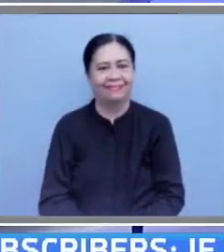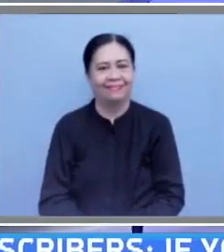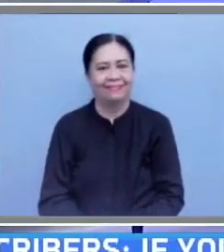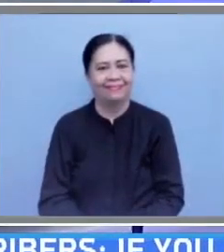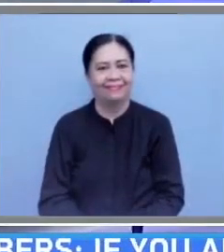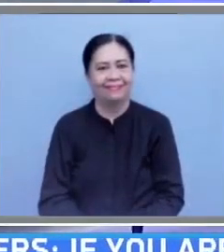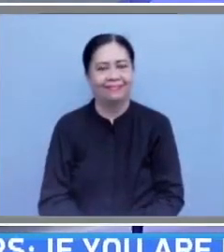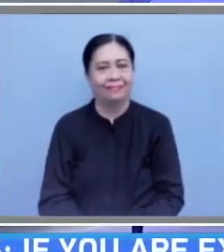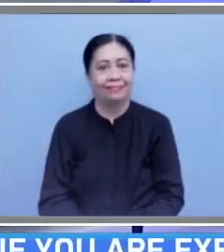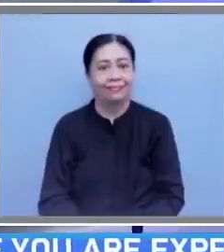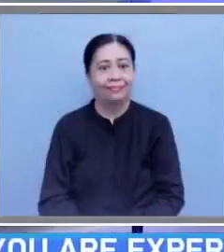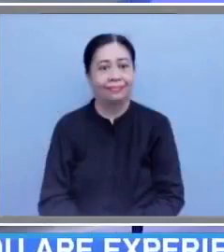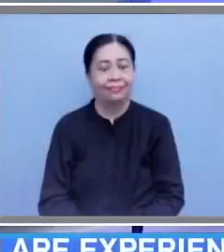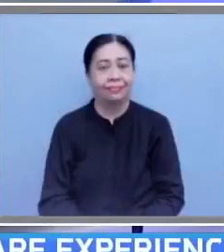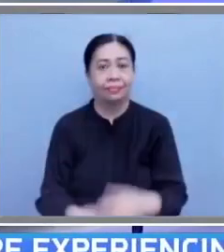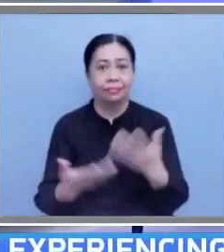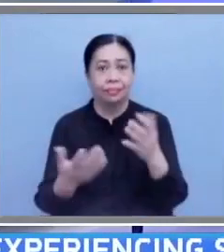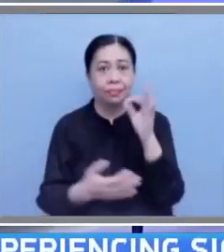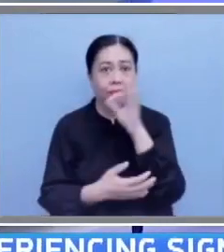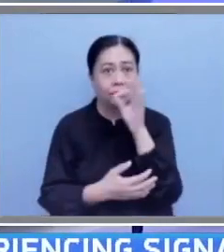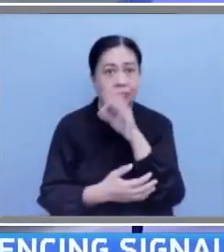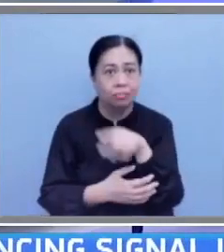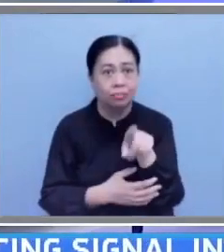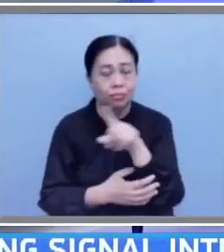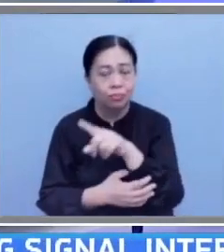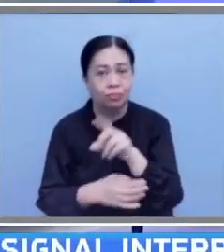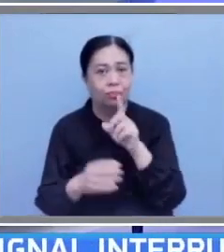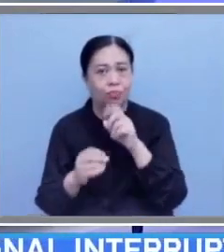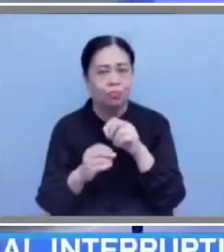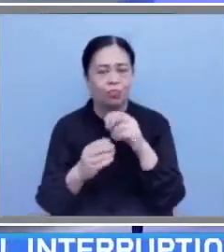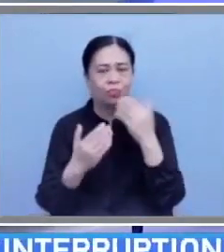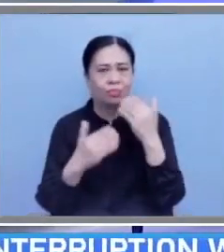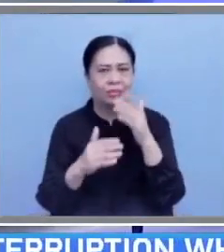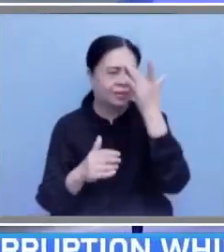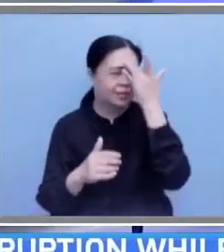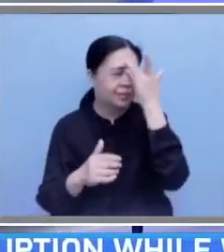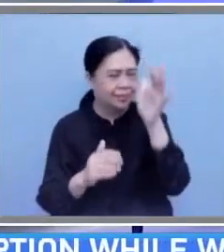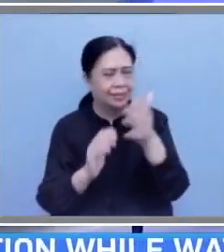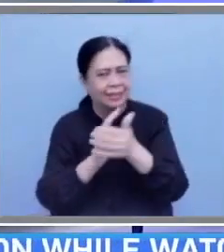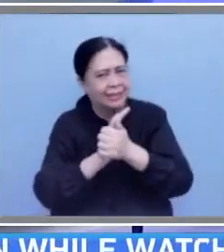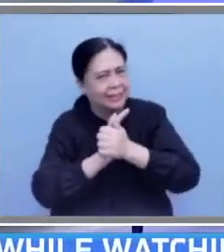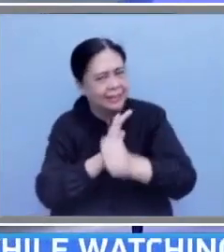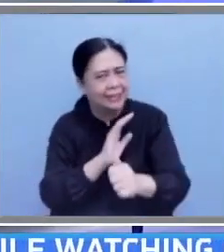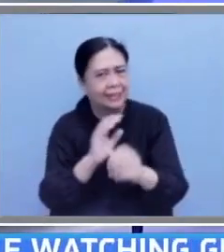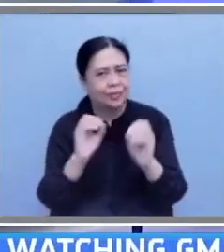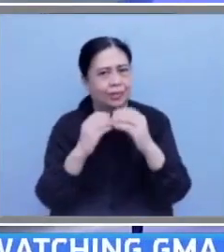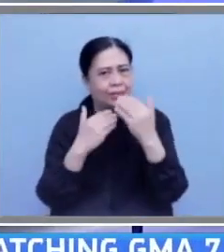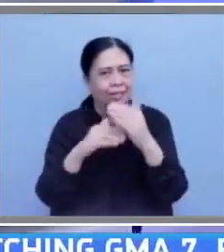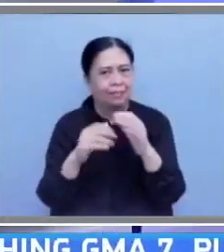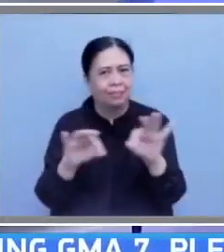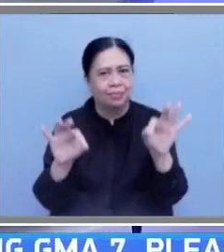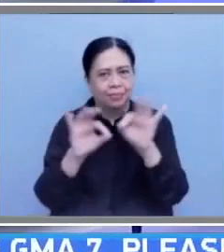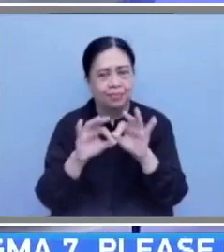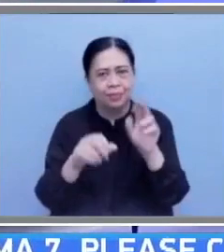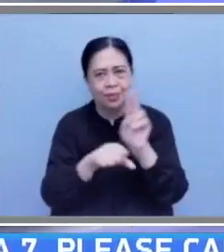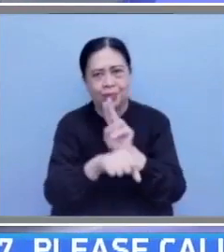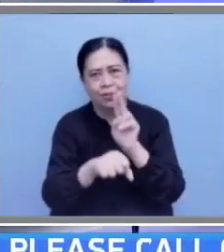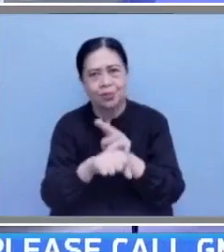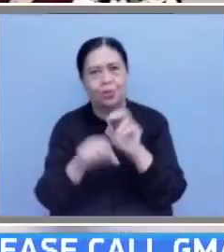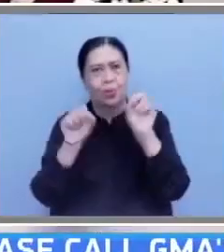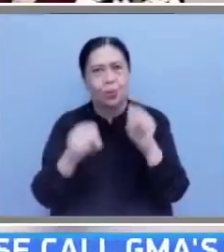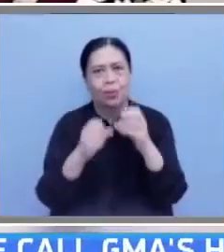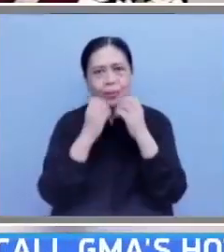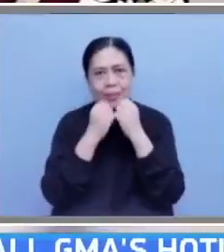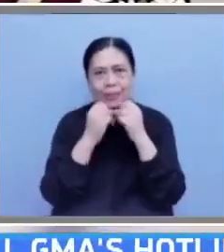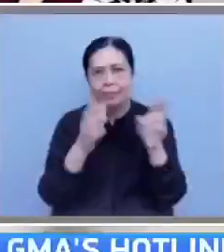ang talento po ng Pinoy Wala talagang hangganan o limits ' ba basta Basta't magagamit pa e pwede pa ring gawing obra